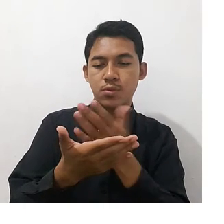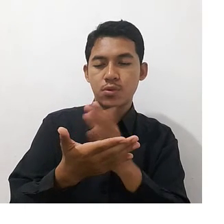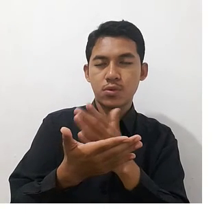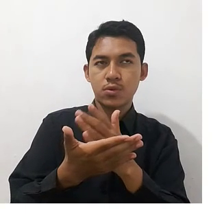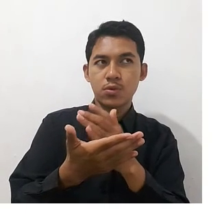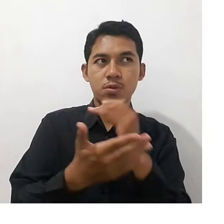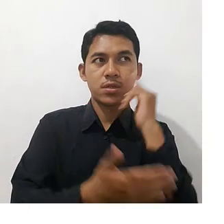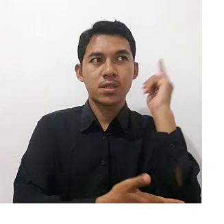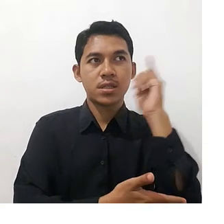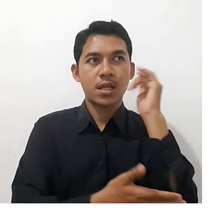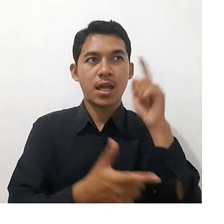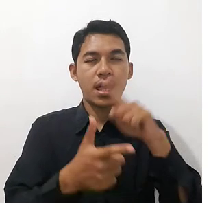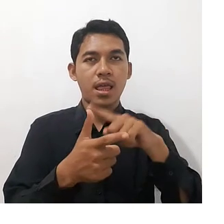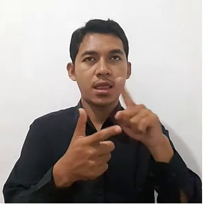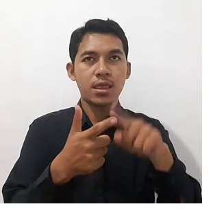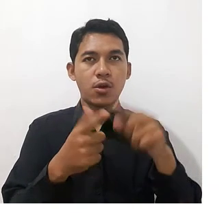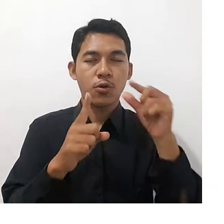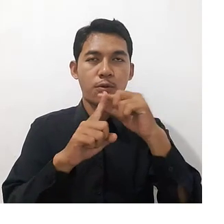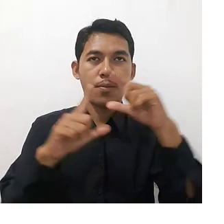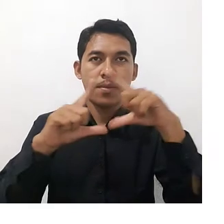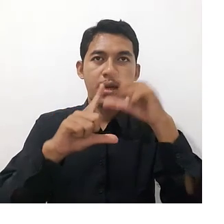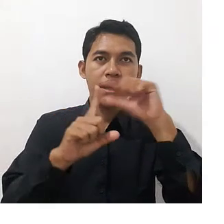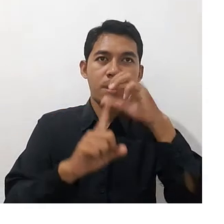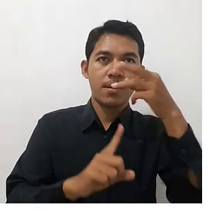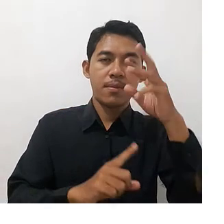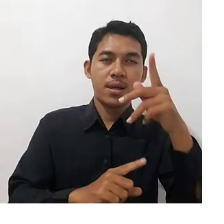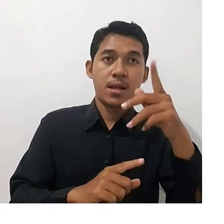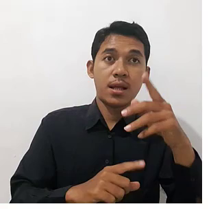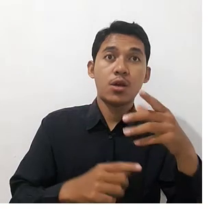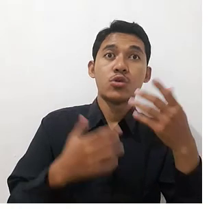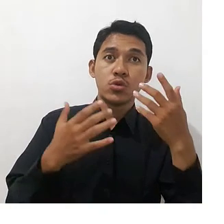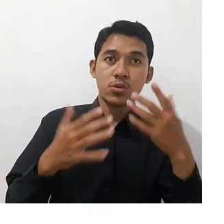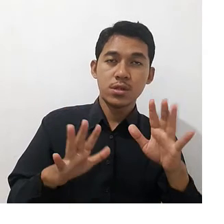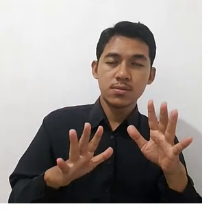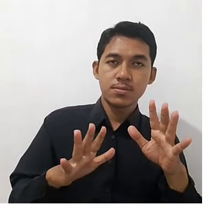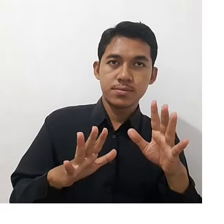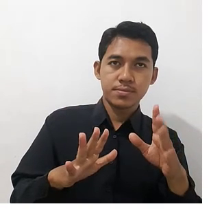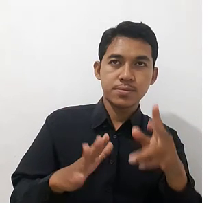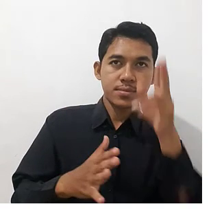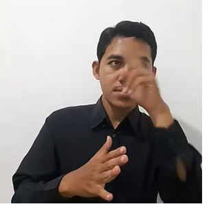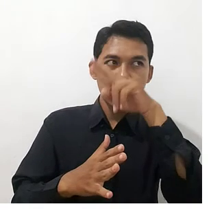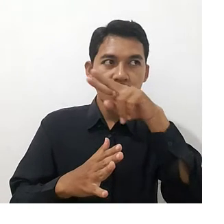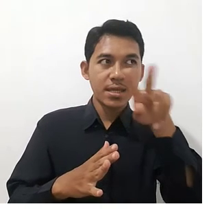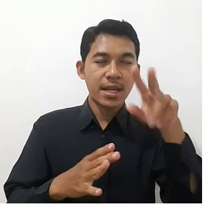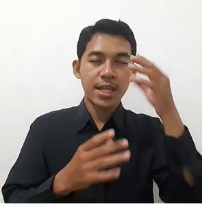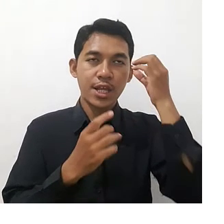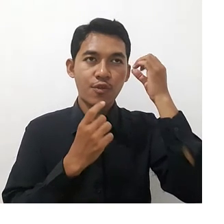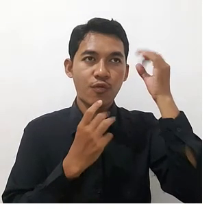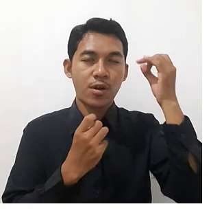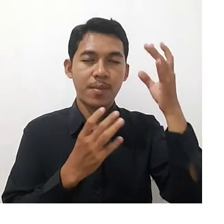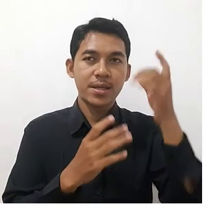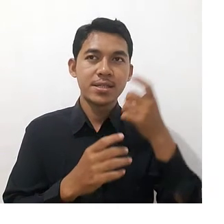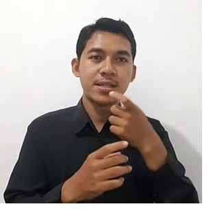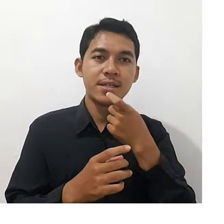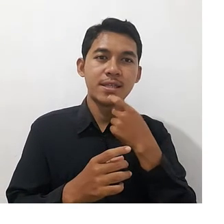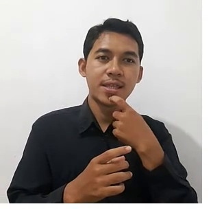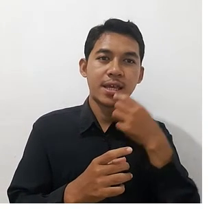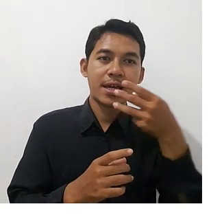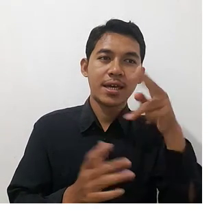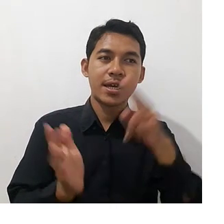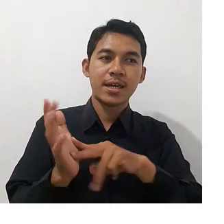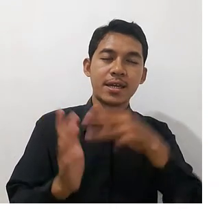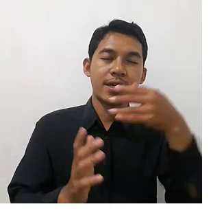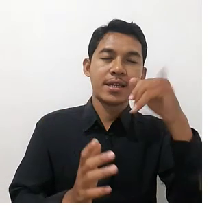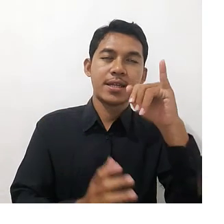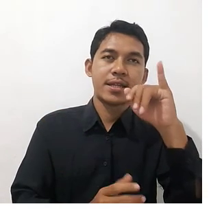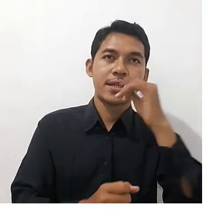ya apa ya paper atau jurnal silahkan dicari. Kemudian cari juga mengenai informasi tentang Enigma Machine.